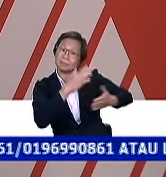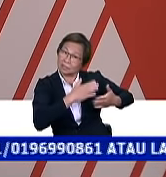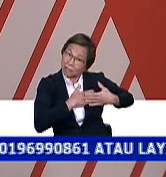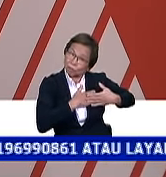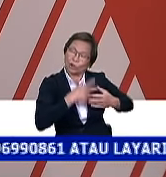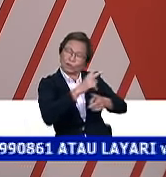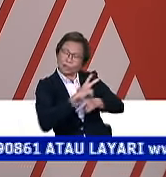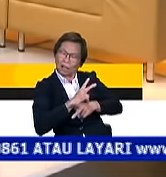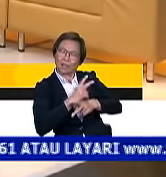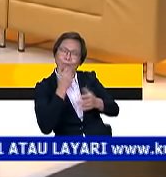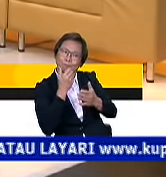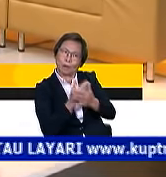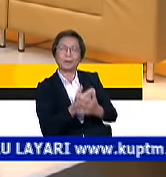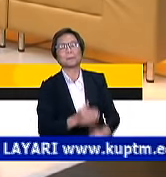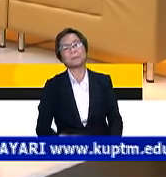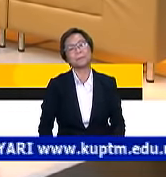dapat dipelihara dengan sebaik mungkin.